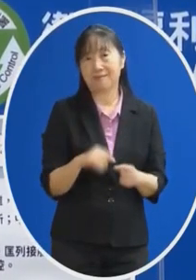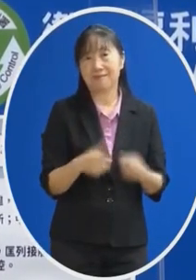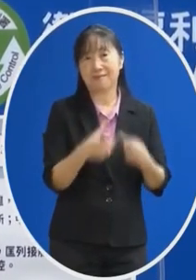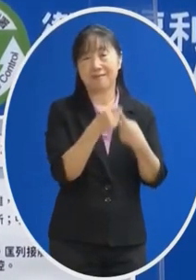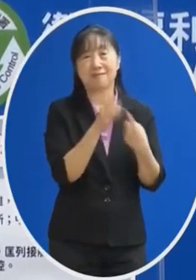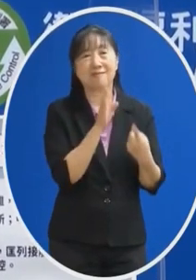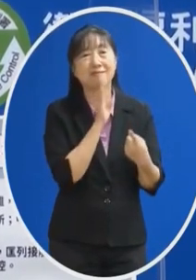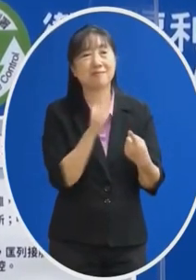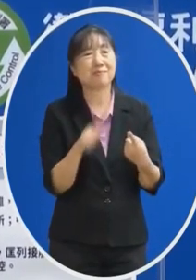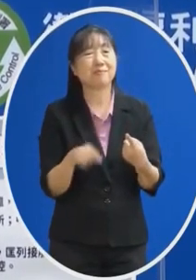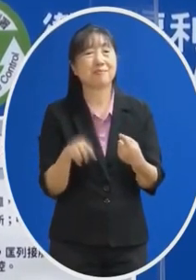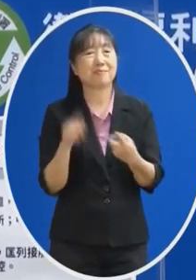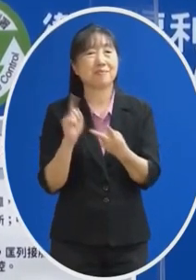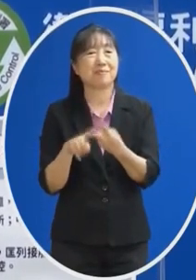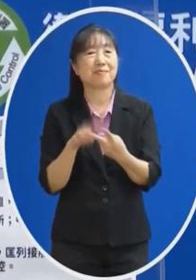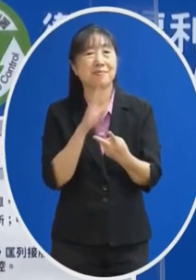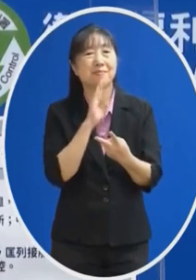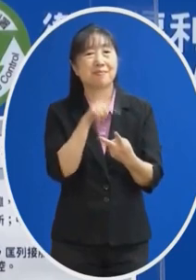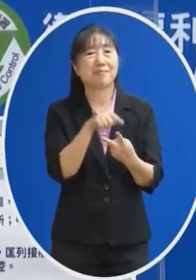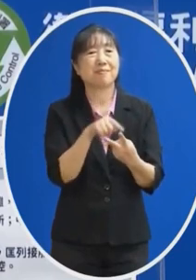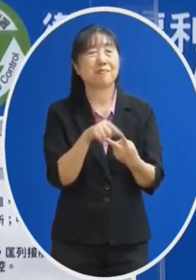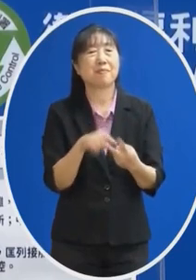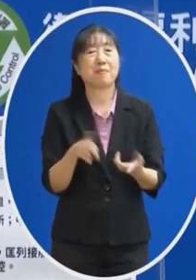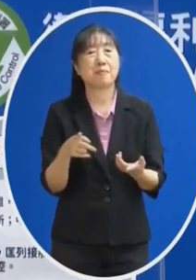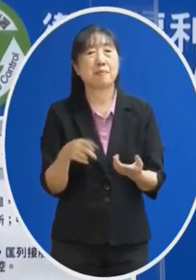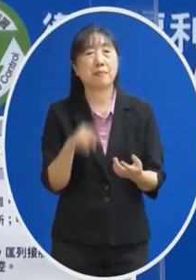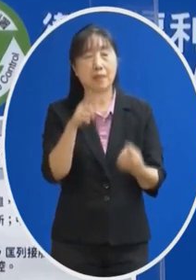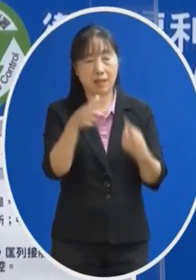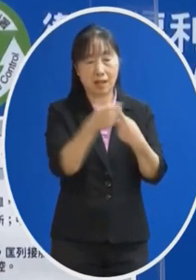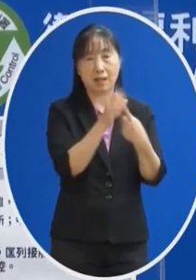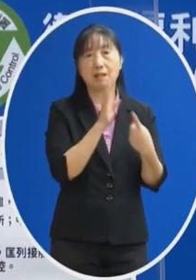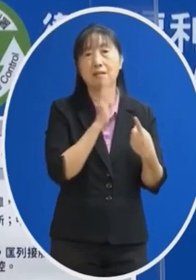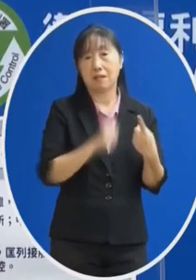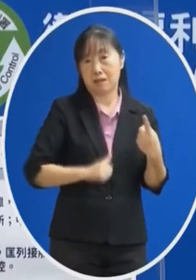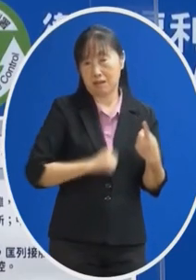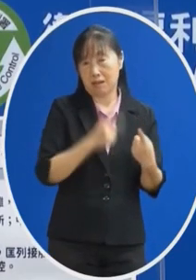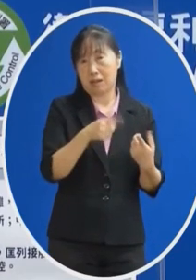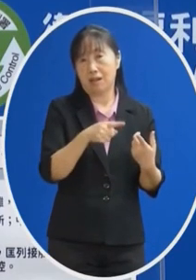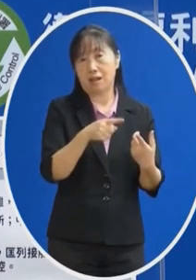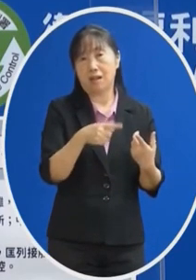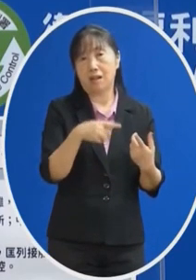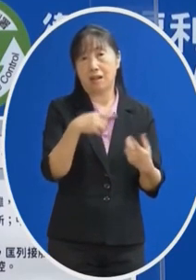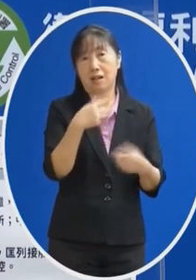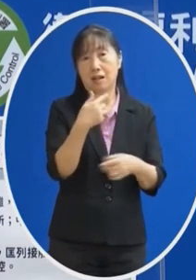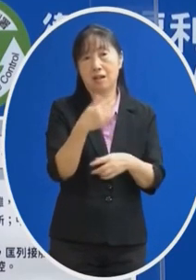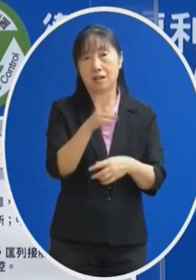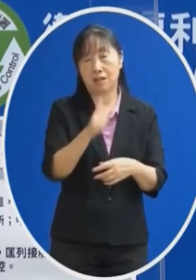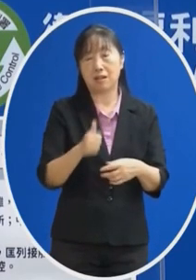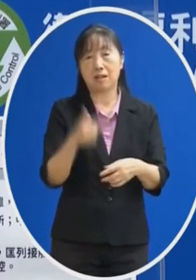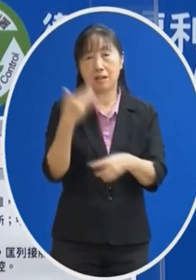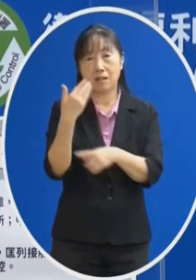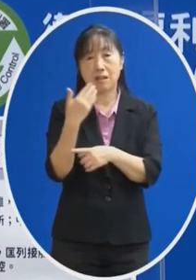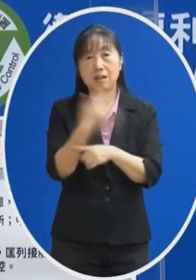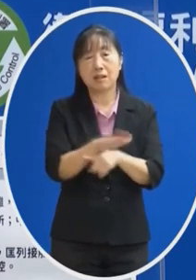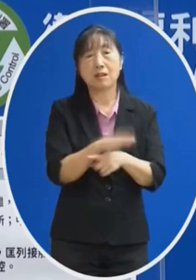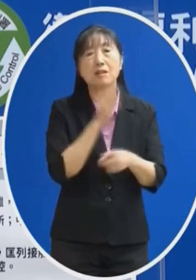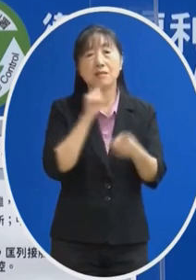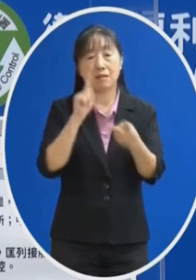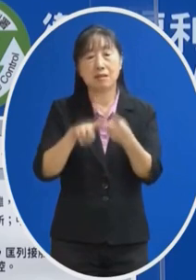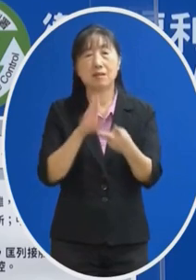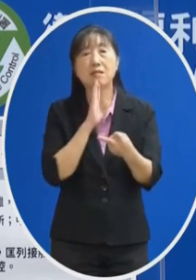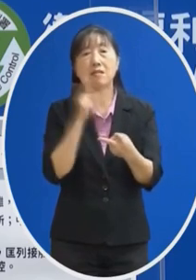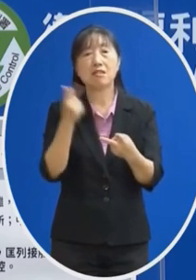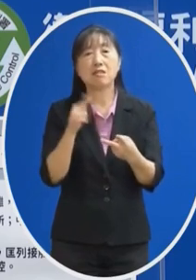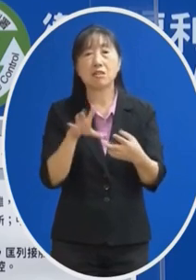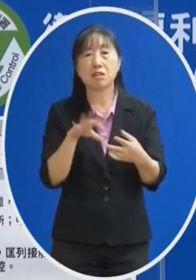因党，那一个是传染病里面致死的，那传染病这个党里面是比较严格，那死因党里面是只